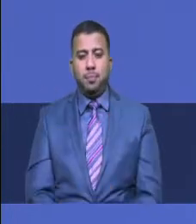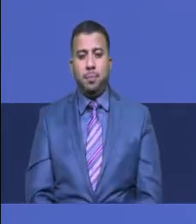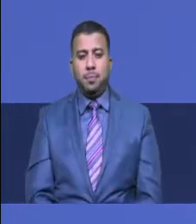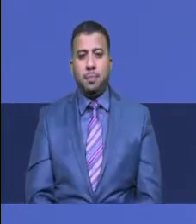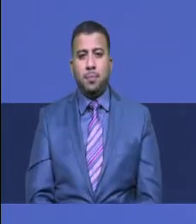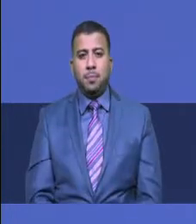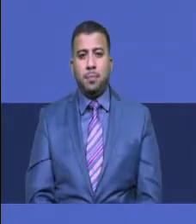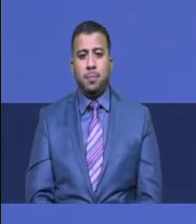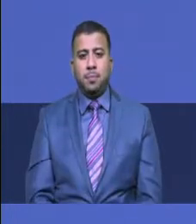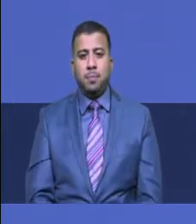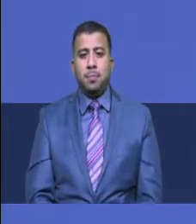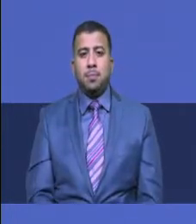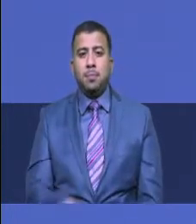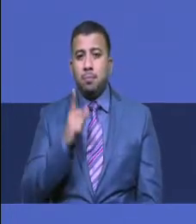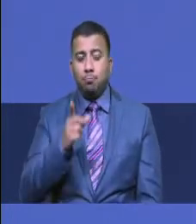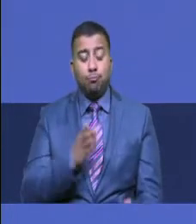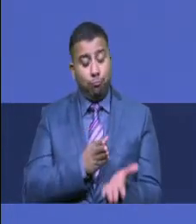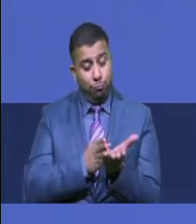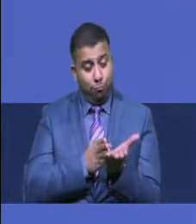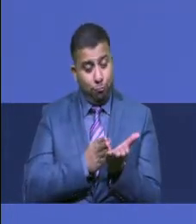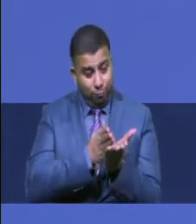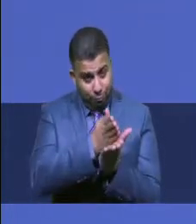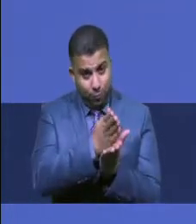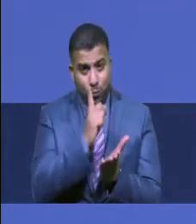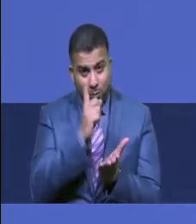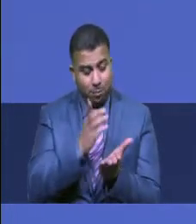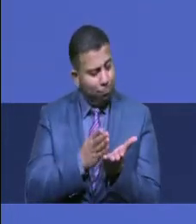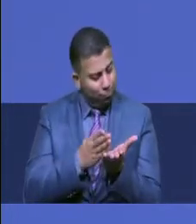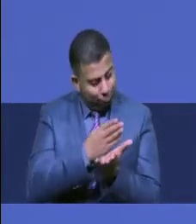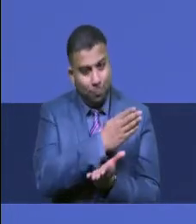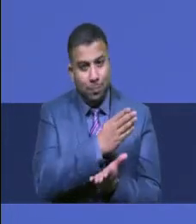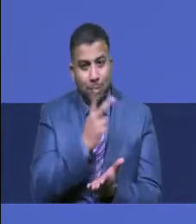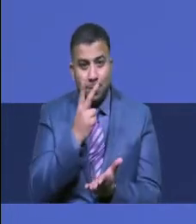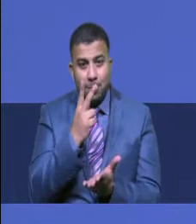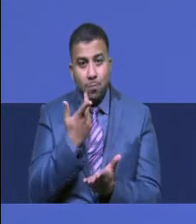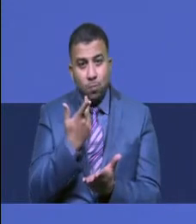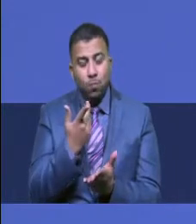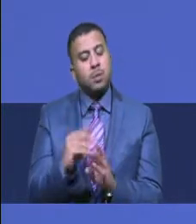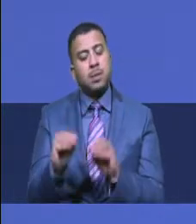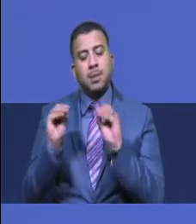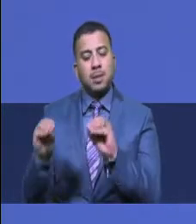هناك خط آخر وهو التعليم،